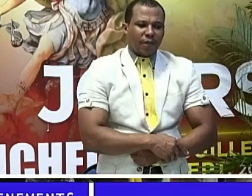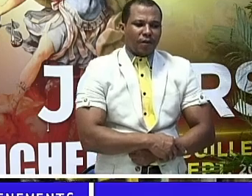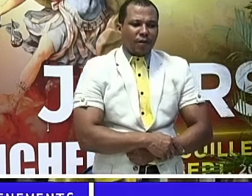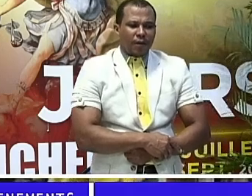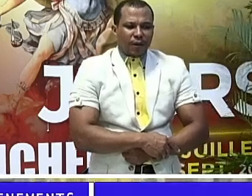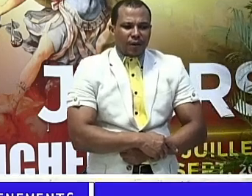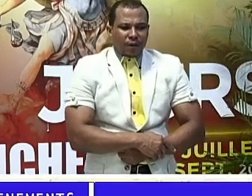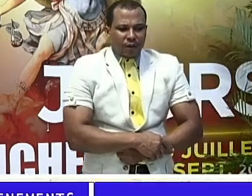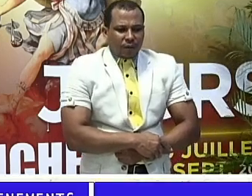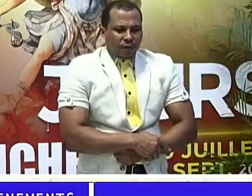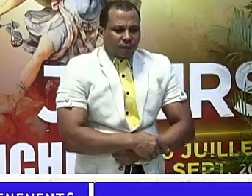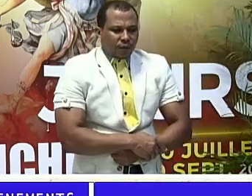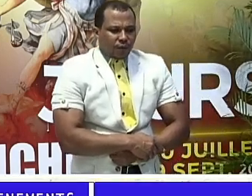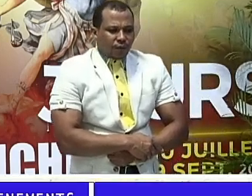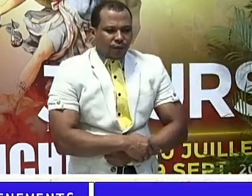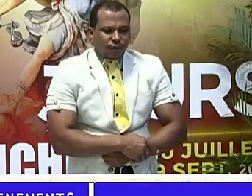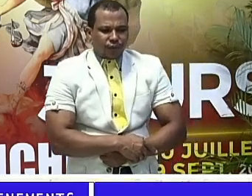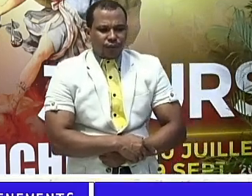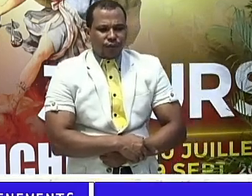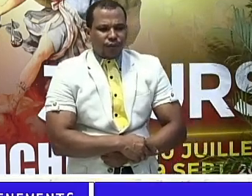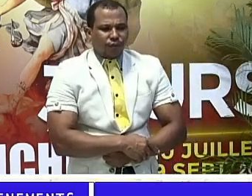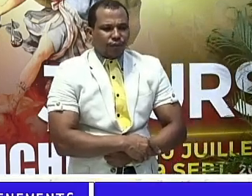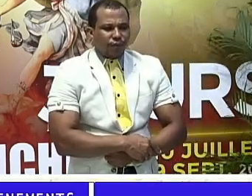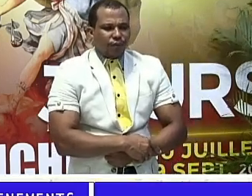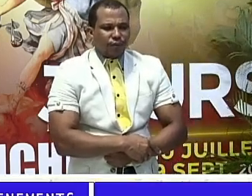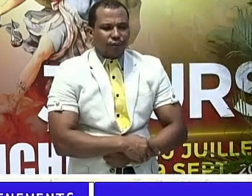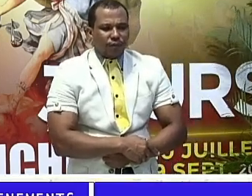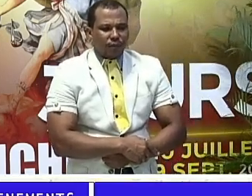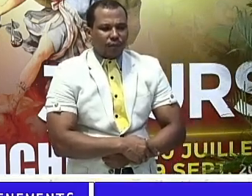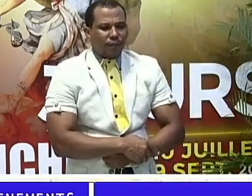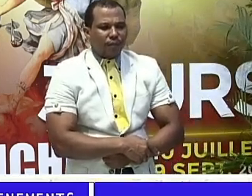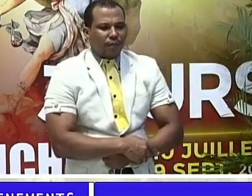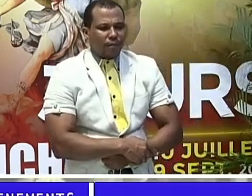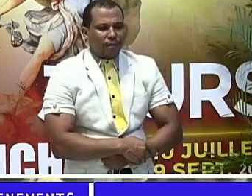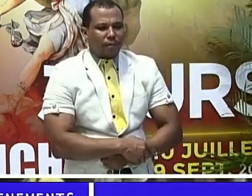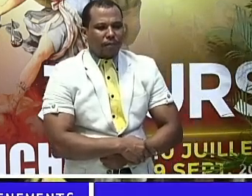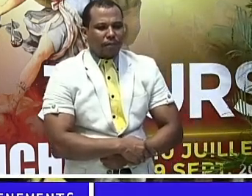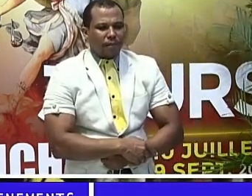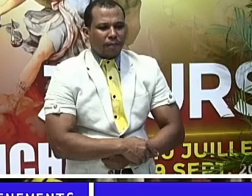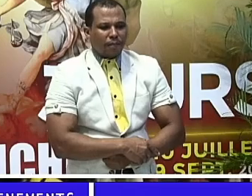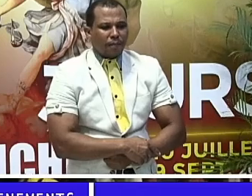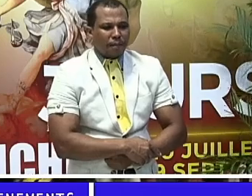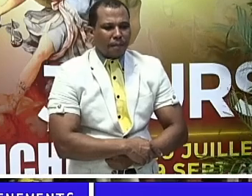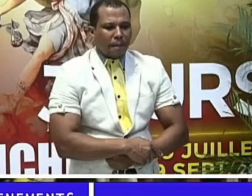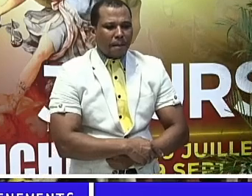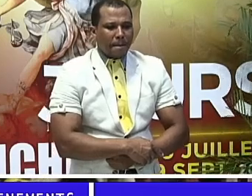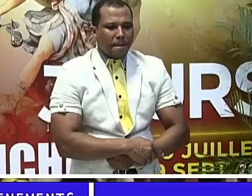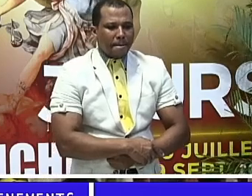Thank you.